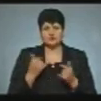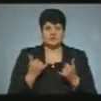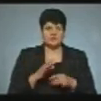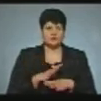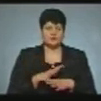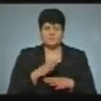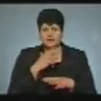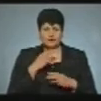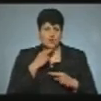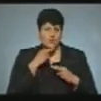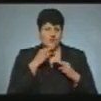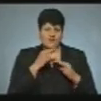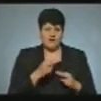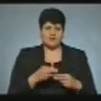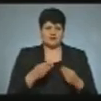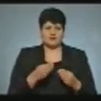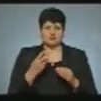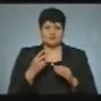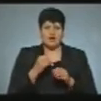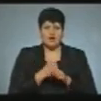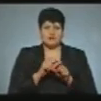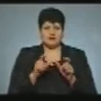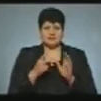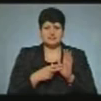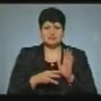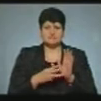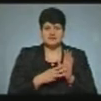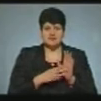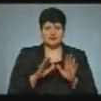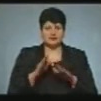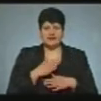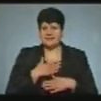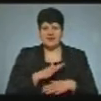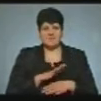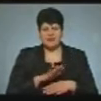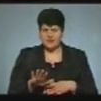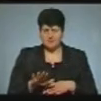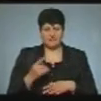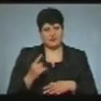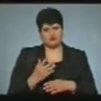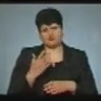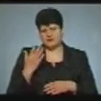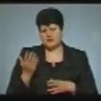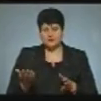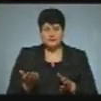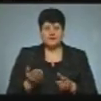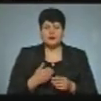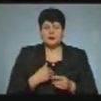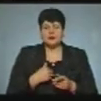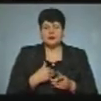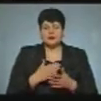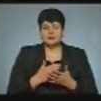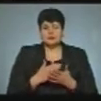багато якраз уваги приділено в аптеці 78, і події, звичайно, неприємні в першу чергу. Тому що ми